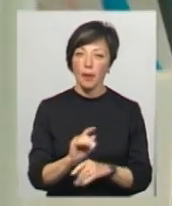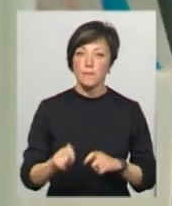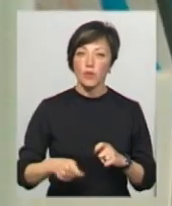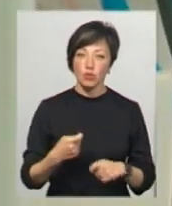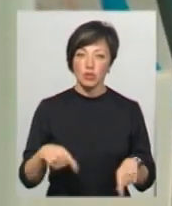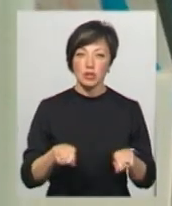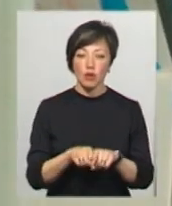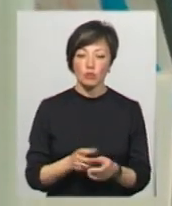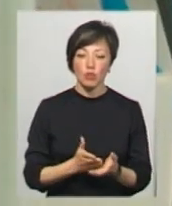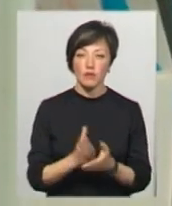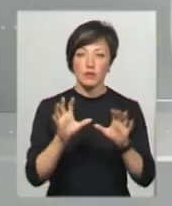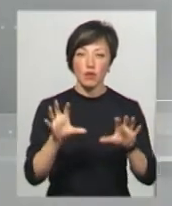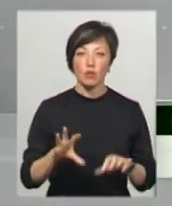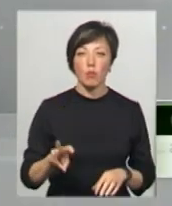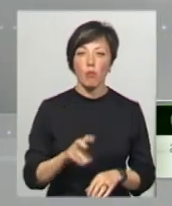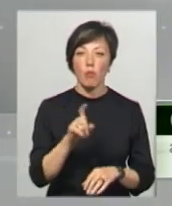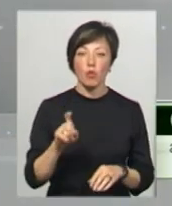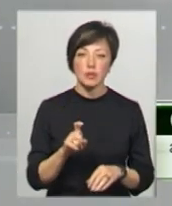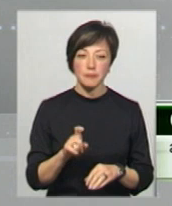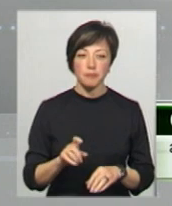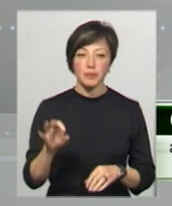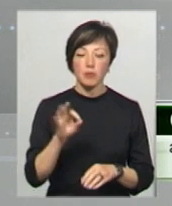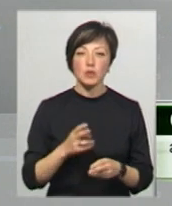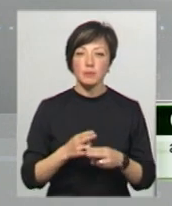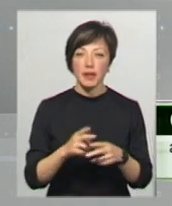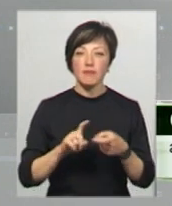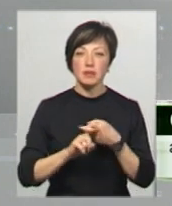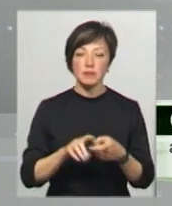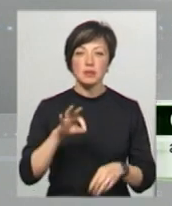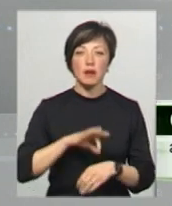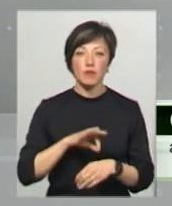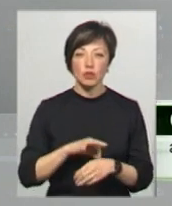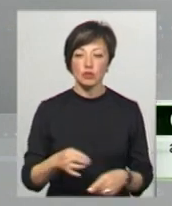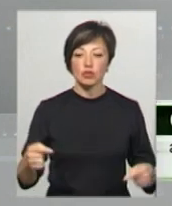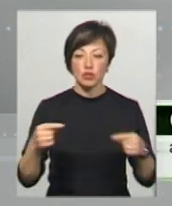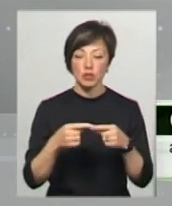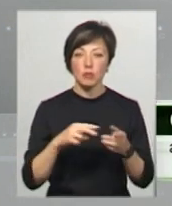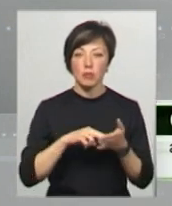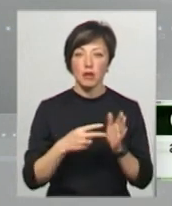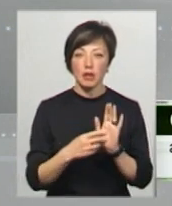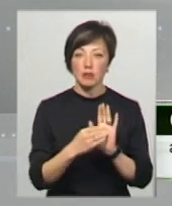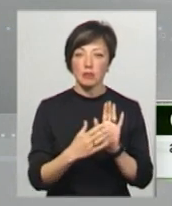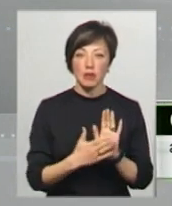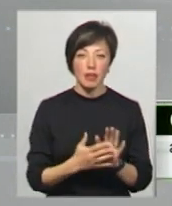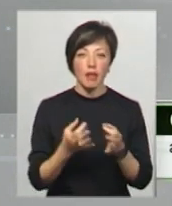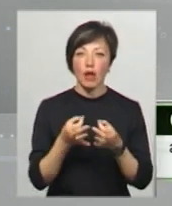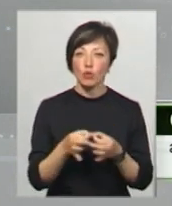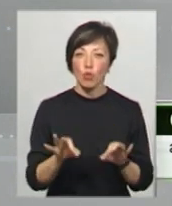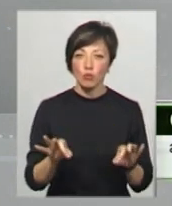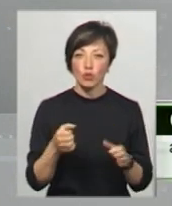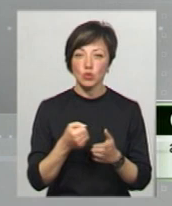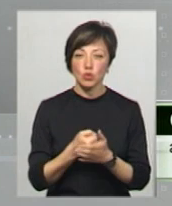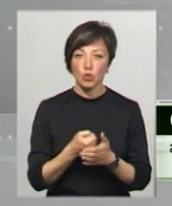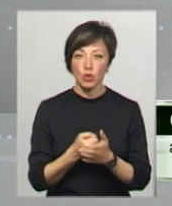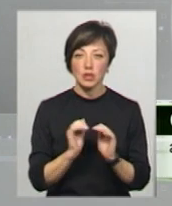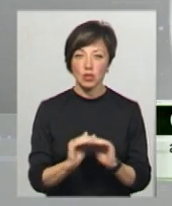порушується також профільні закони МОЗу. Закон України про запобігання інфекційним захворюванням чітко передбачений недопуск до